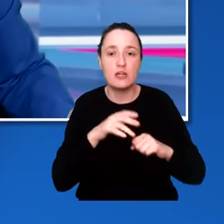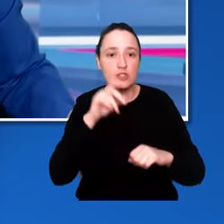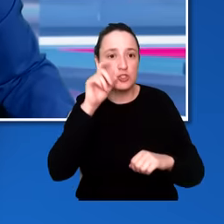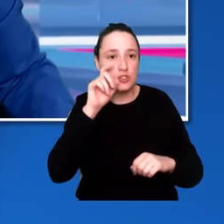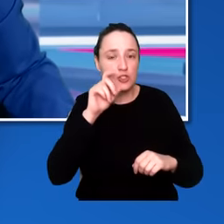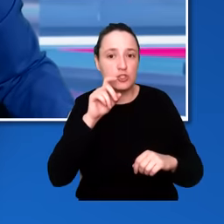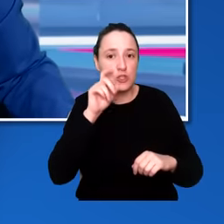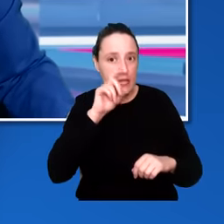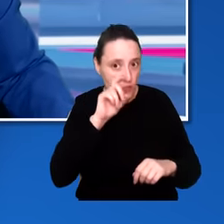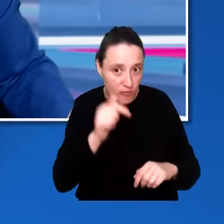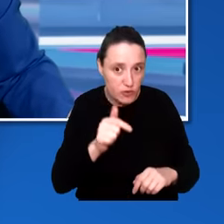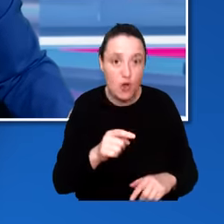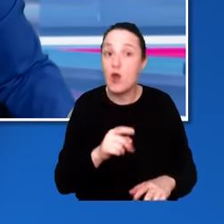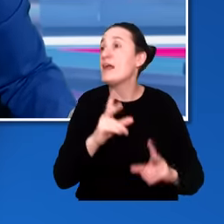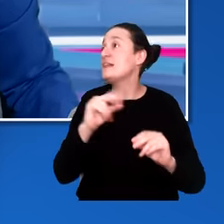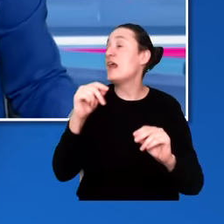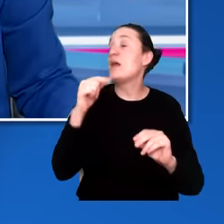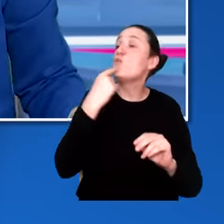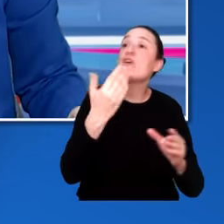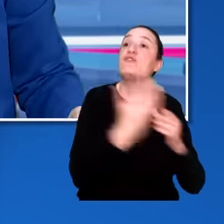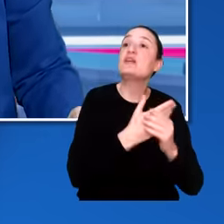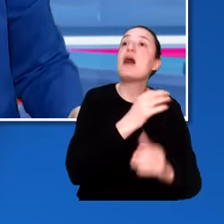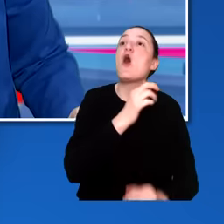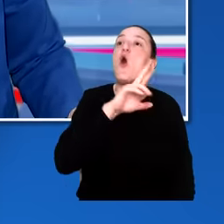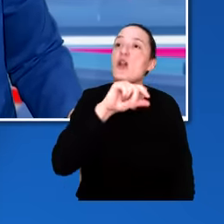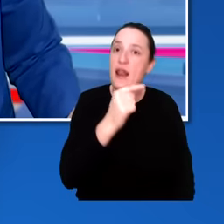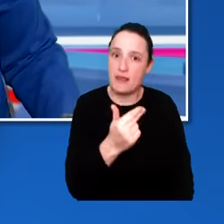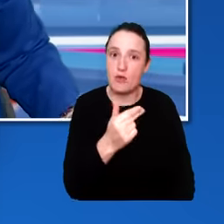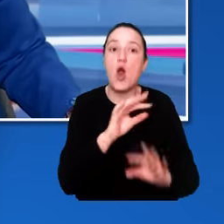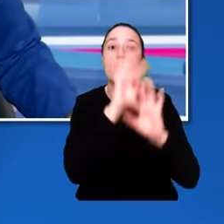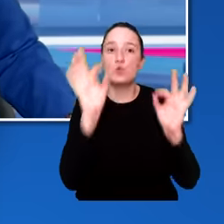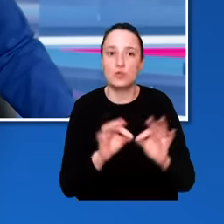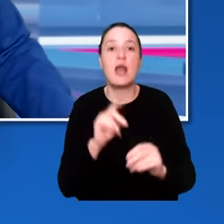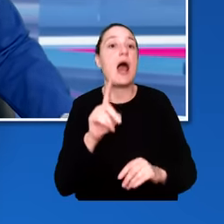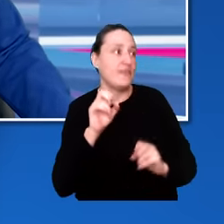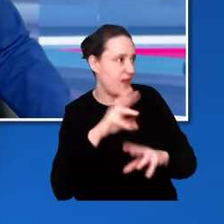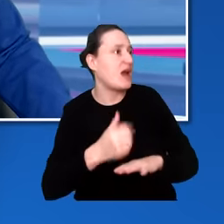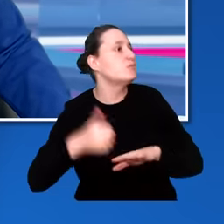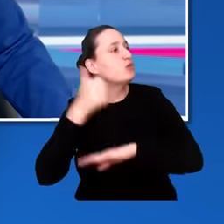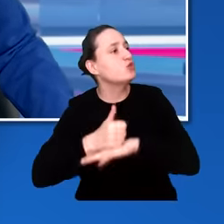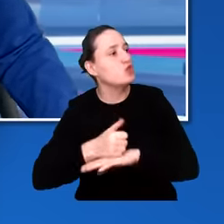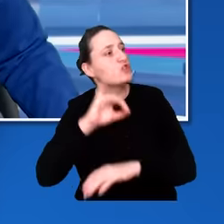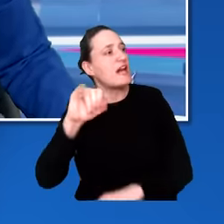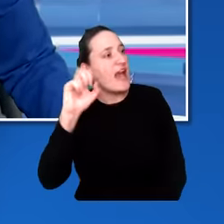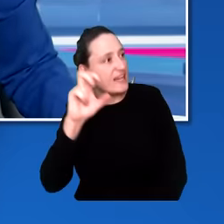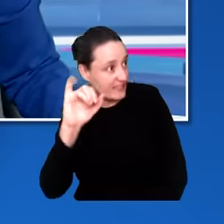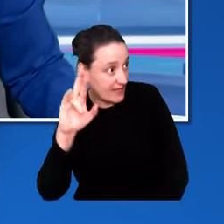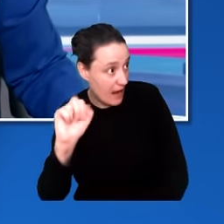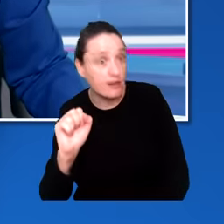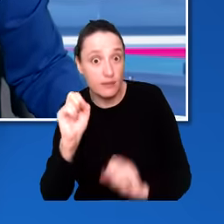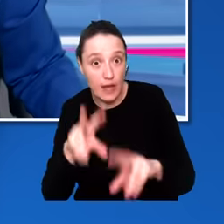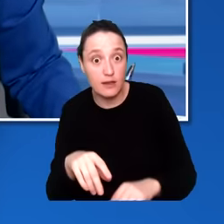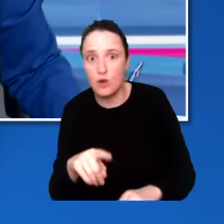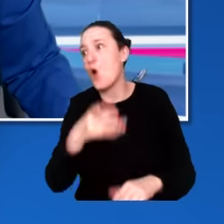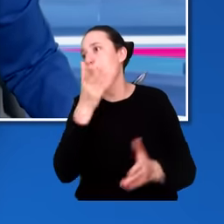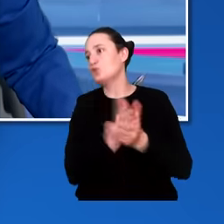która... To jest bardzo dobry pomysł, a mam propozycję, żeby przewodniczącą była pani Jachira. To naprawdę już będzie. Szanowni Państwo, ale na